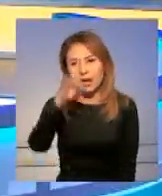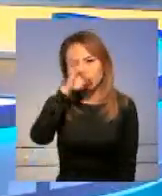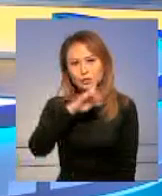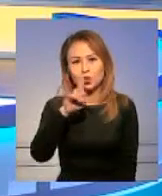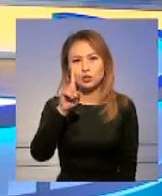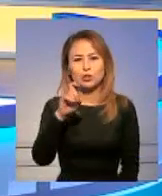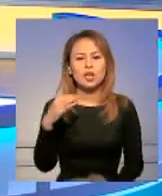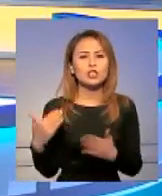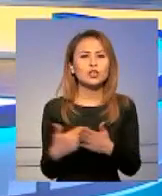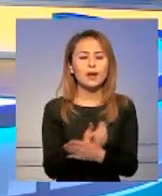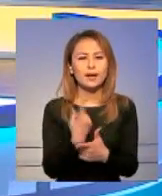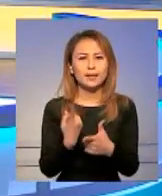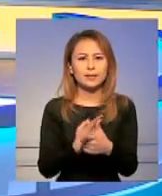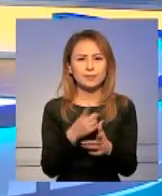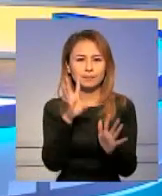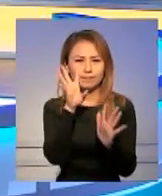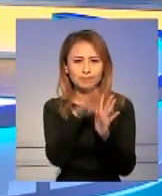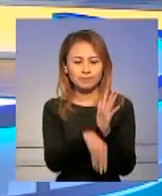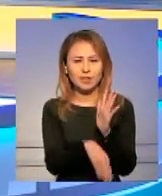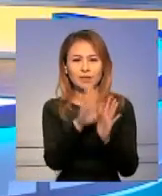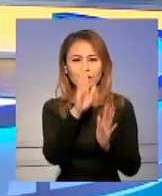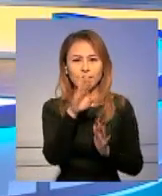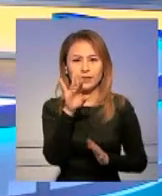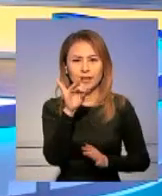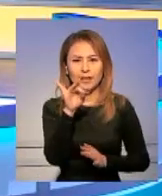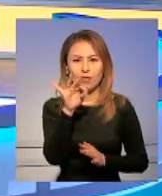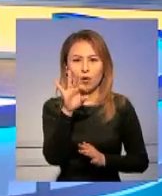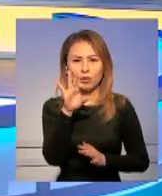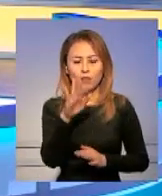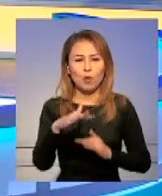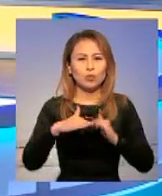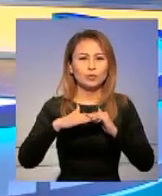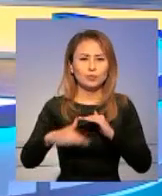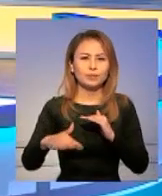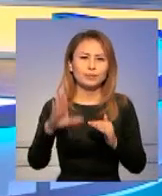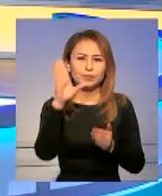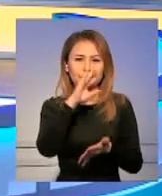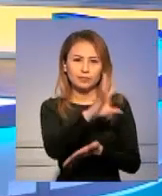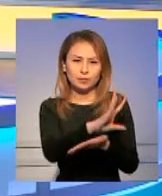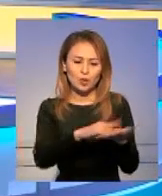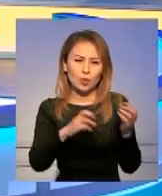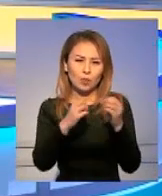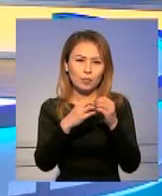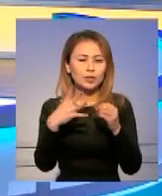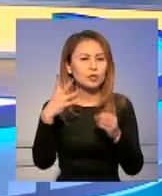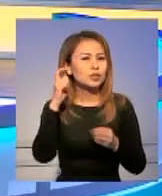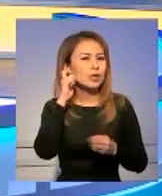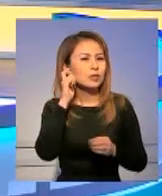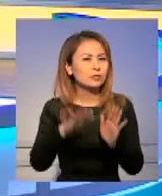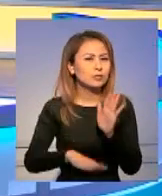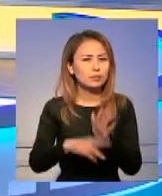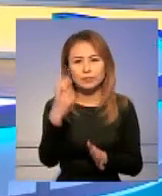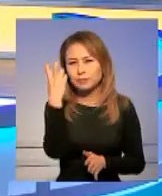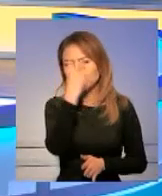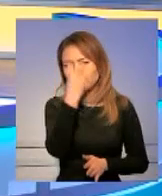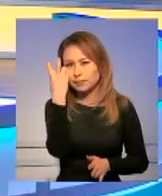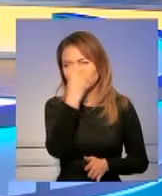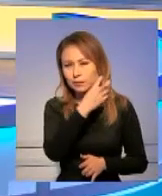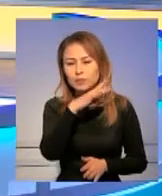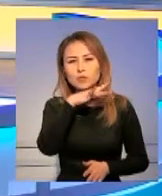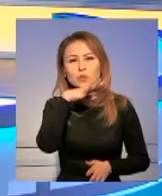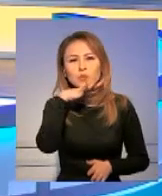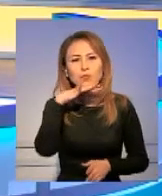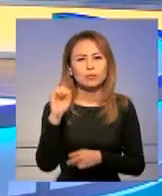Қазақстанның 100 жаңа есіміне енген маңғыстаулық Владислав Трифонов отандастарына үлгі боларлық азамат. 15 жасында көру қабілетінен айырылған ол